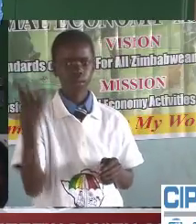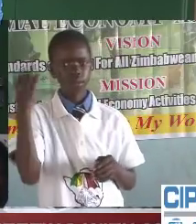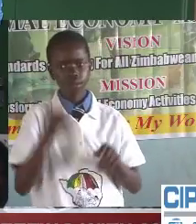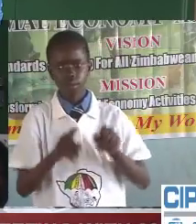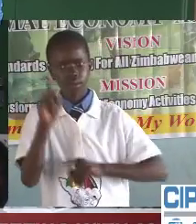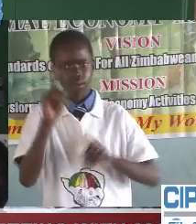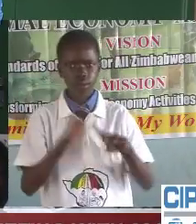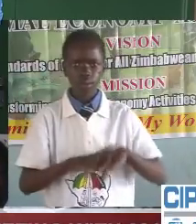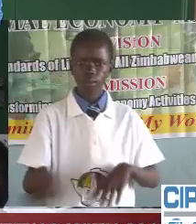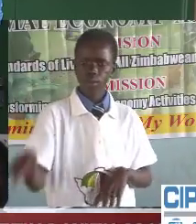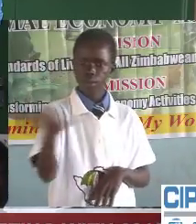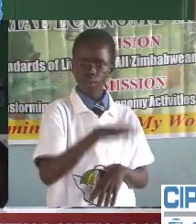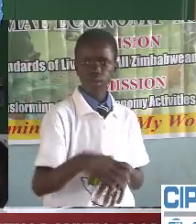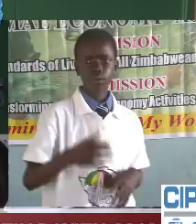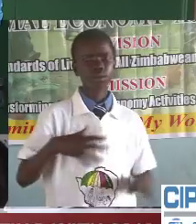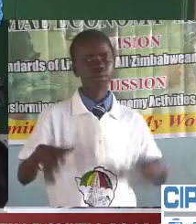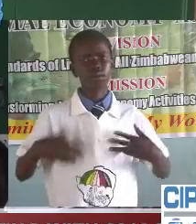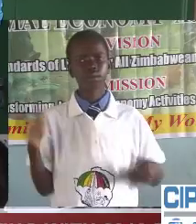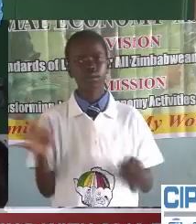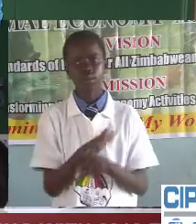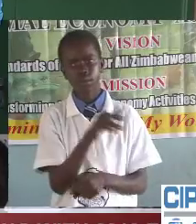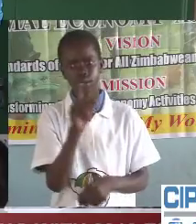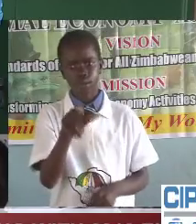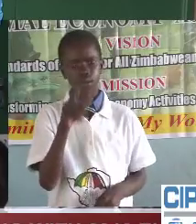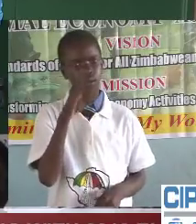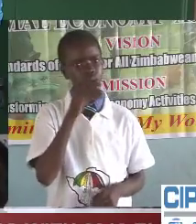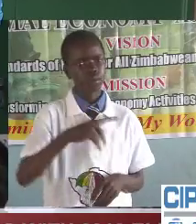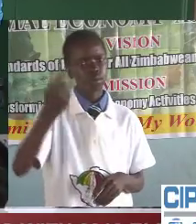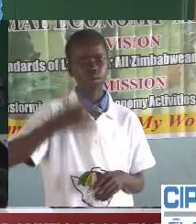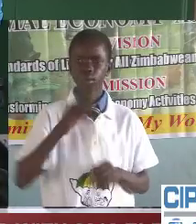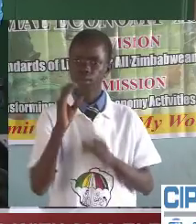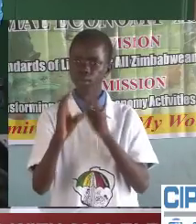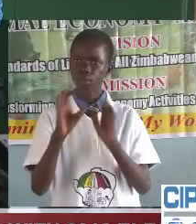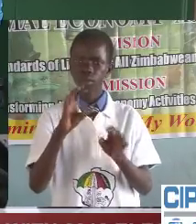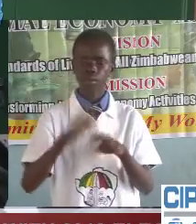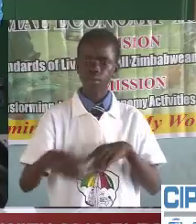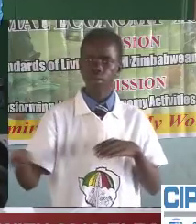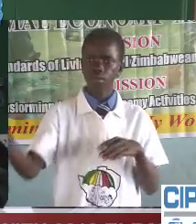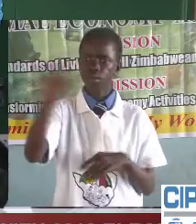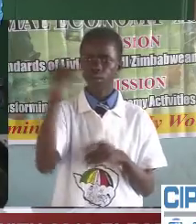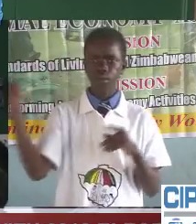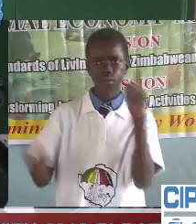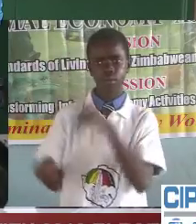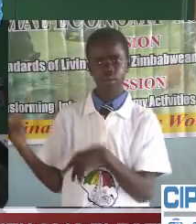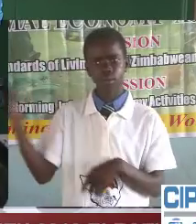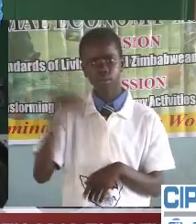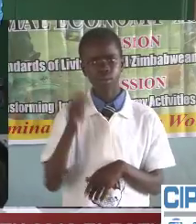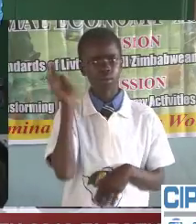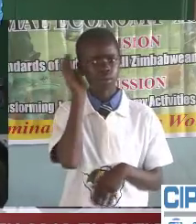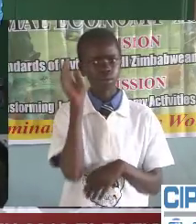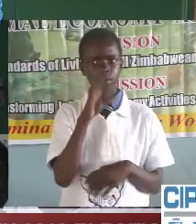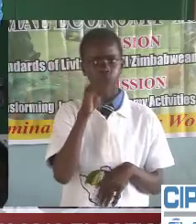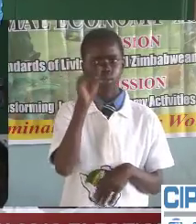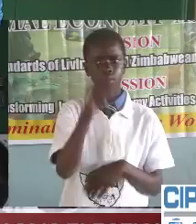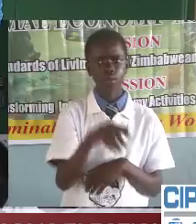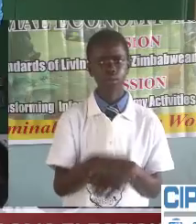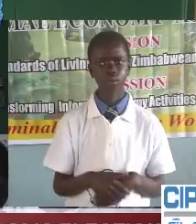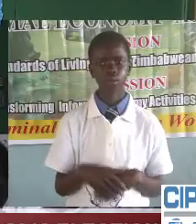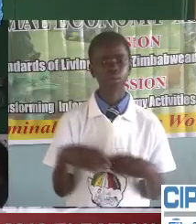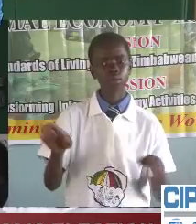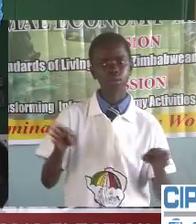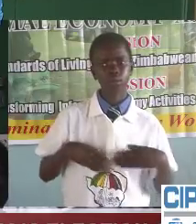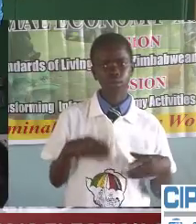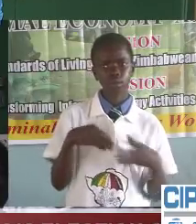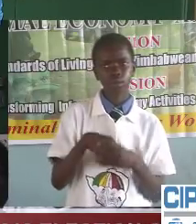handisi kuparai but ndinongoda kuzama kutaura kuti zvamafambira nhasi makazotiudza imi zvamoda